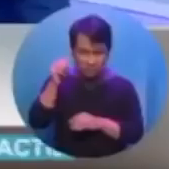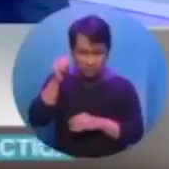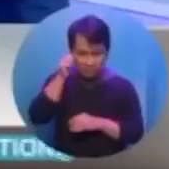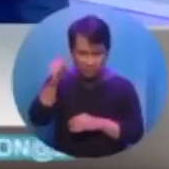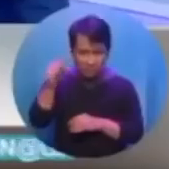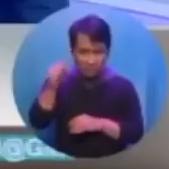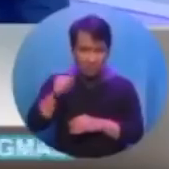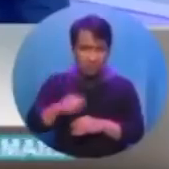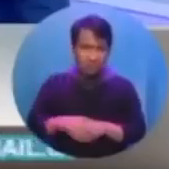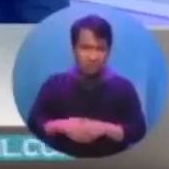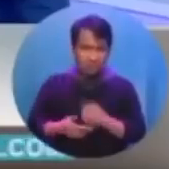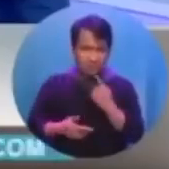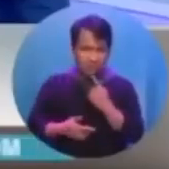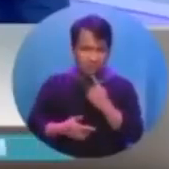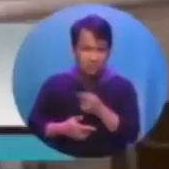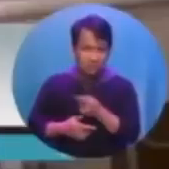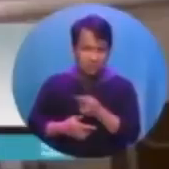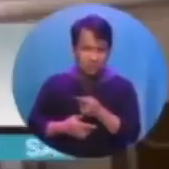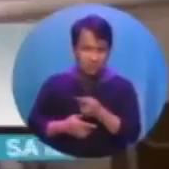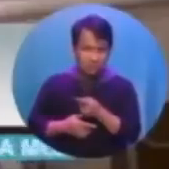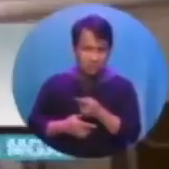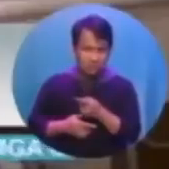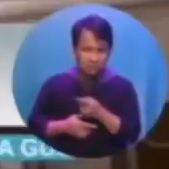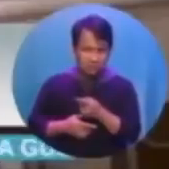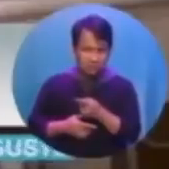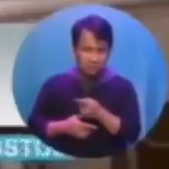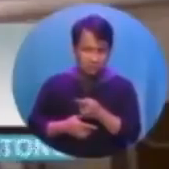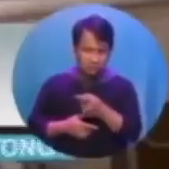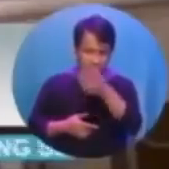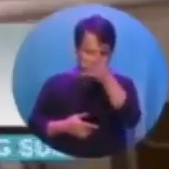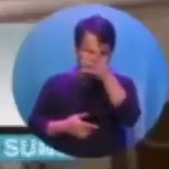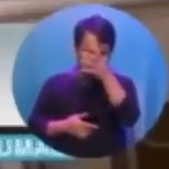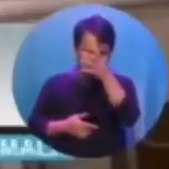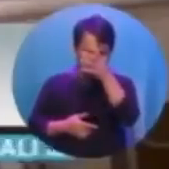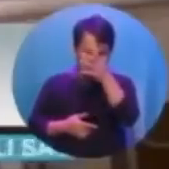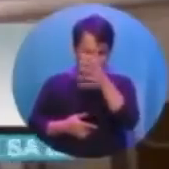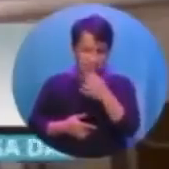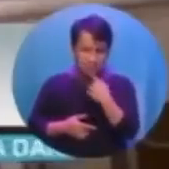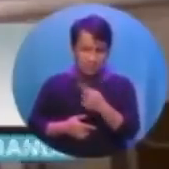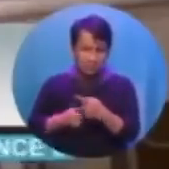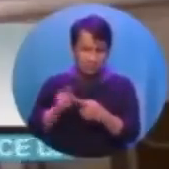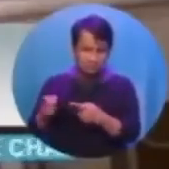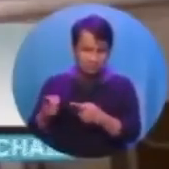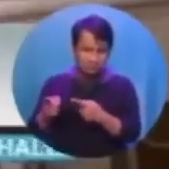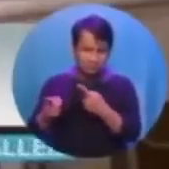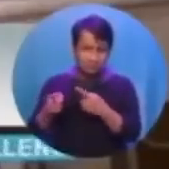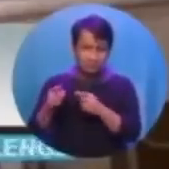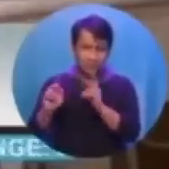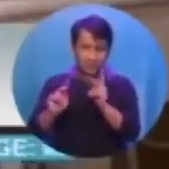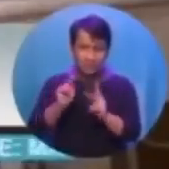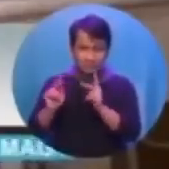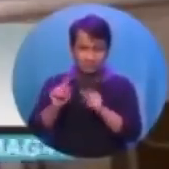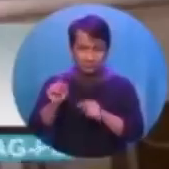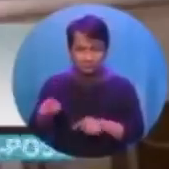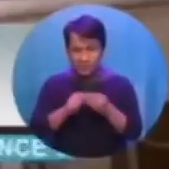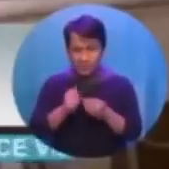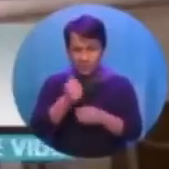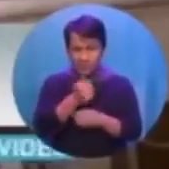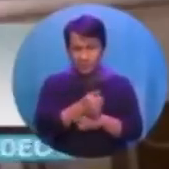Harjan? Nasabi niya sa Bumbo na sinasabi ng mga tao daw